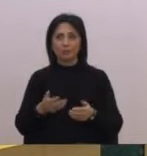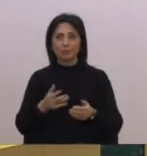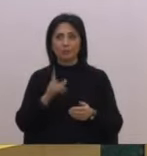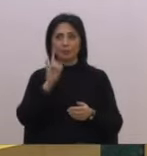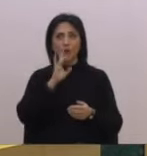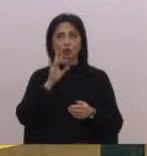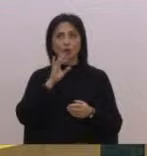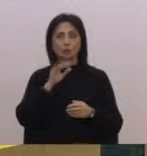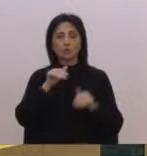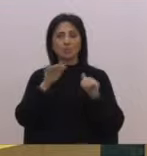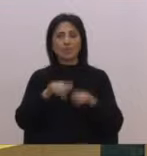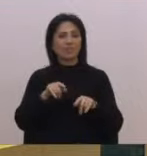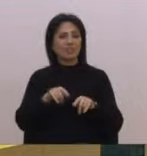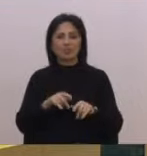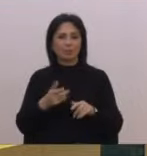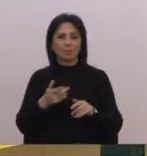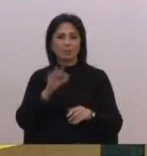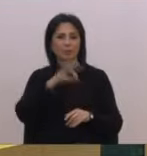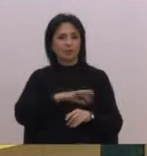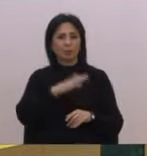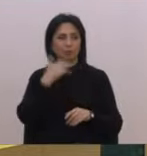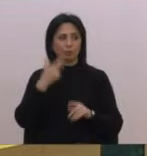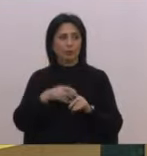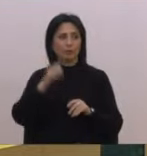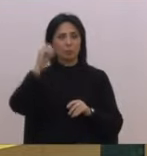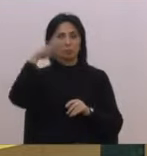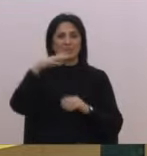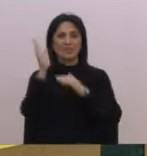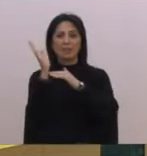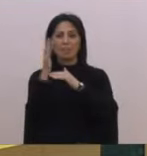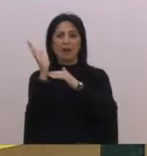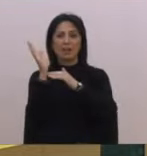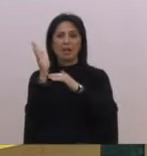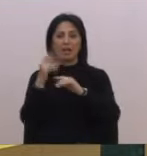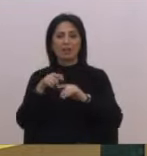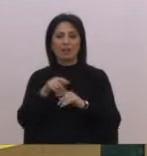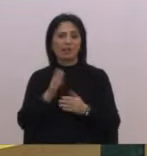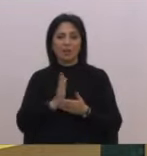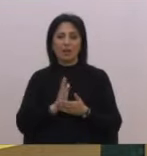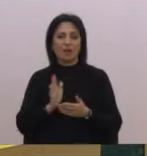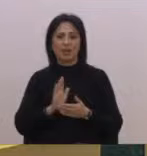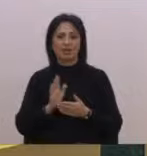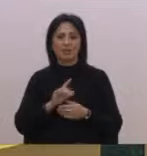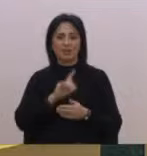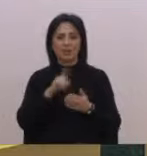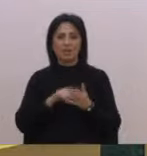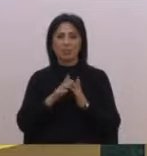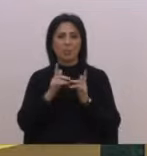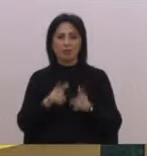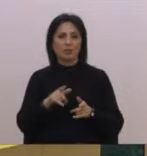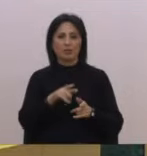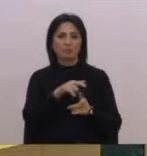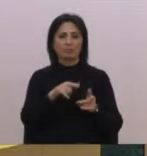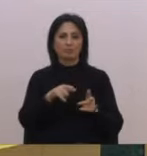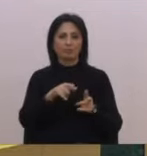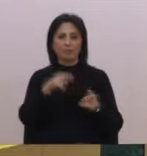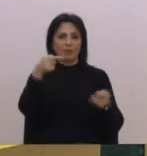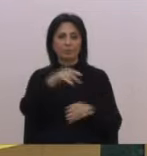დროებითი გადაწყვეტები, მათ შორის მზის პანელები, არ არის საკითხის მოგვარების